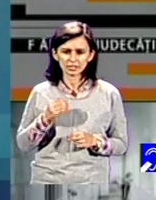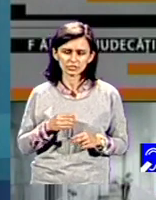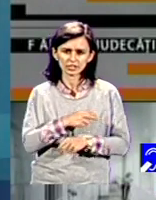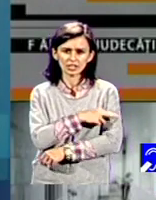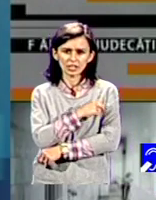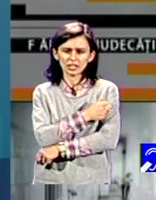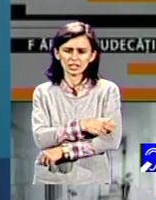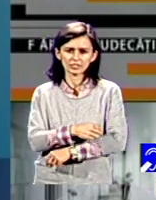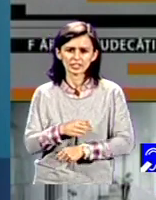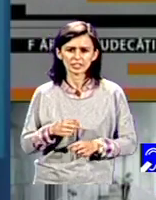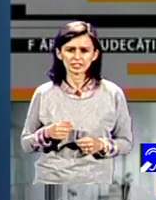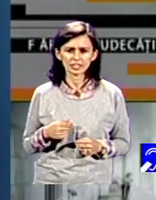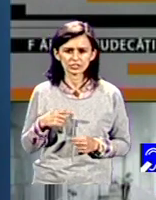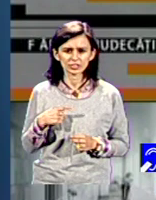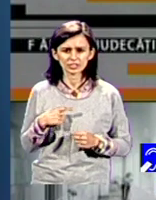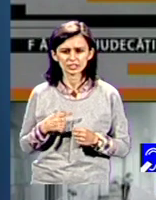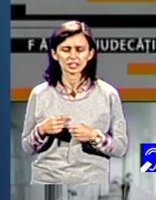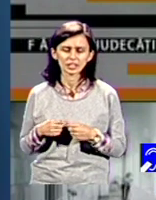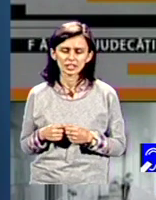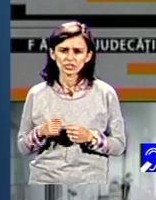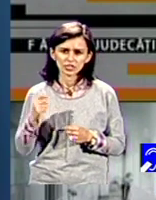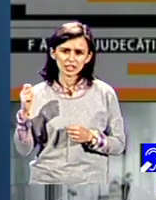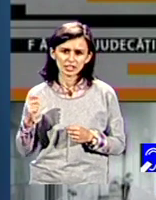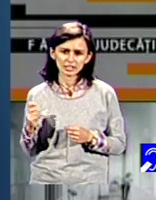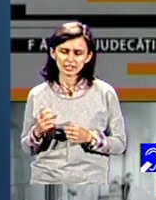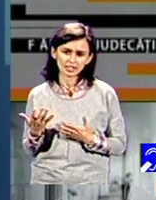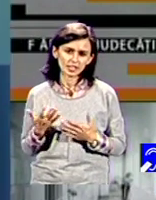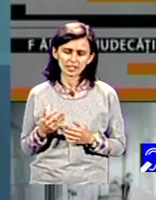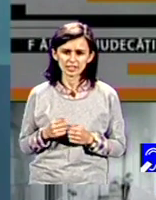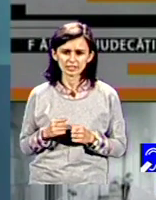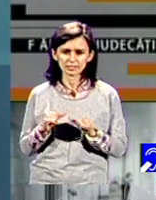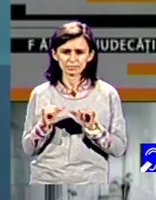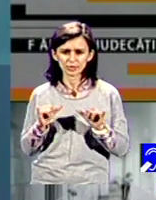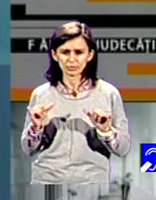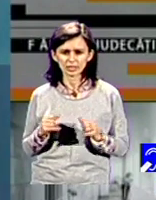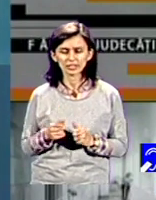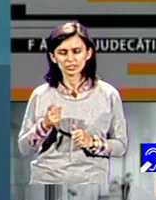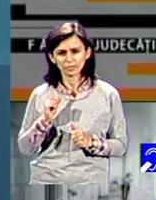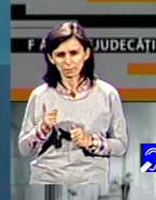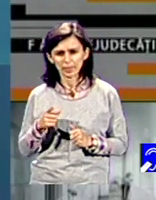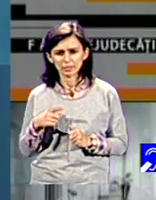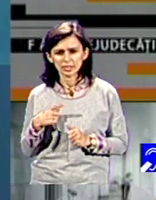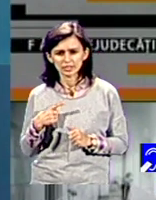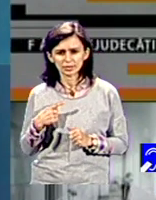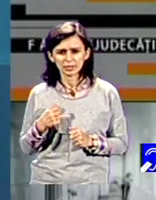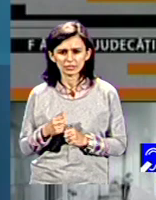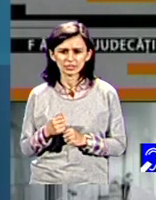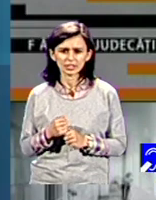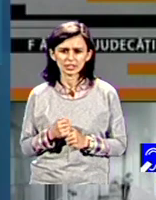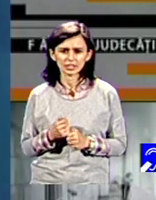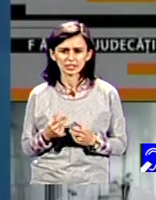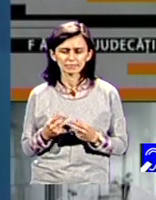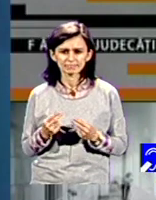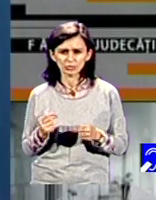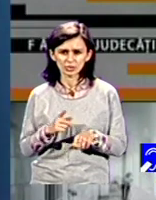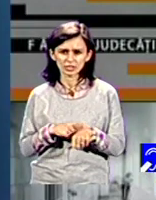Elveției sunt așa un fel de utopii sau niște țări adică exact cum spunem noi la plus mai trebuie să treacă foarte multă apă pe Someș ca să vedem niște